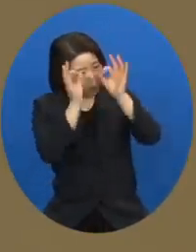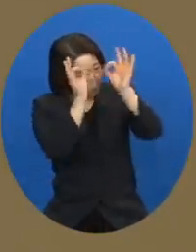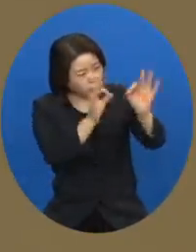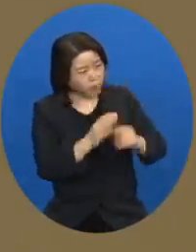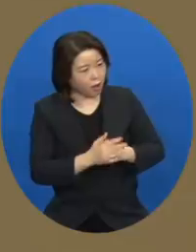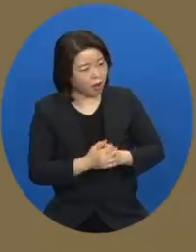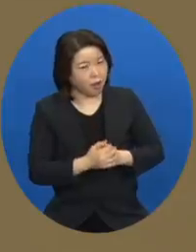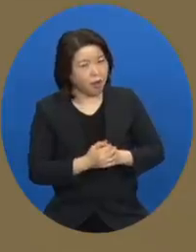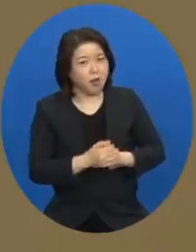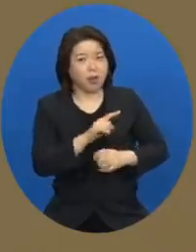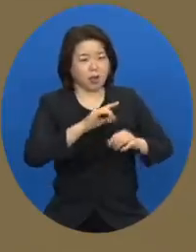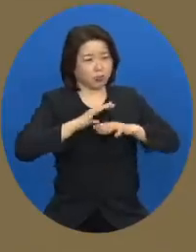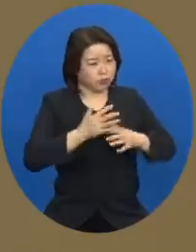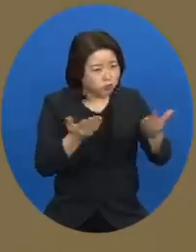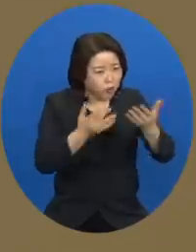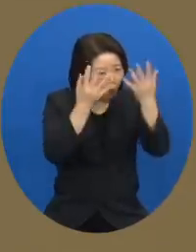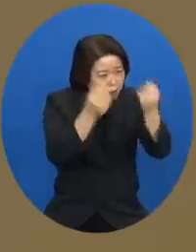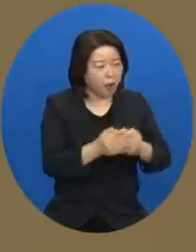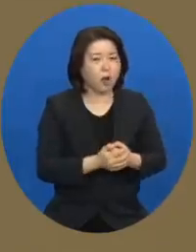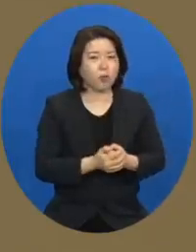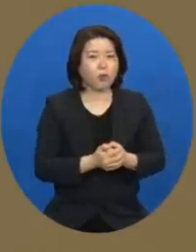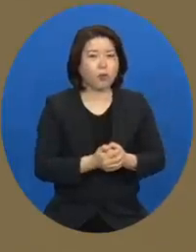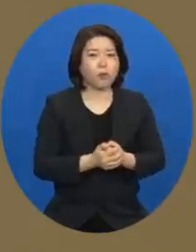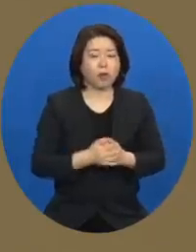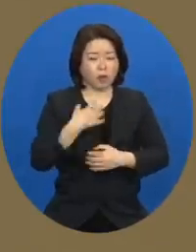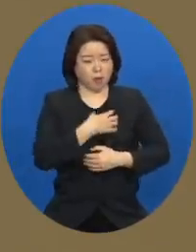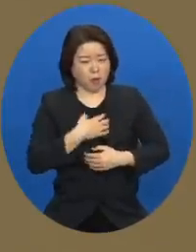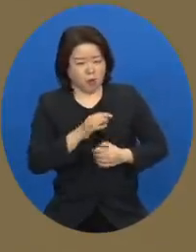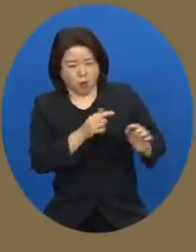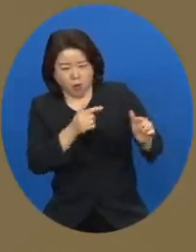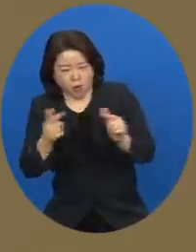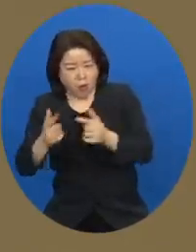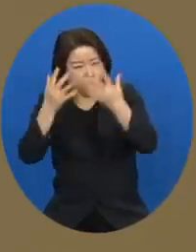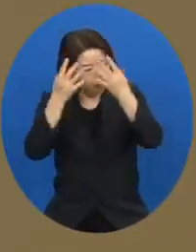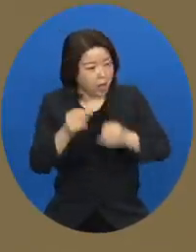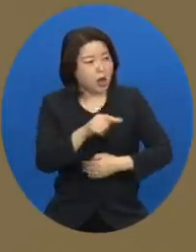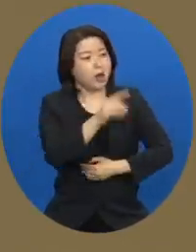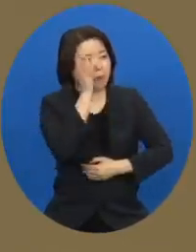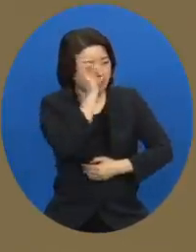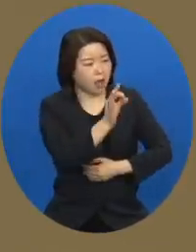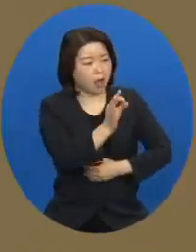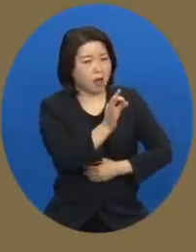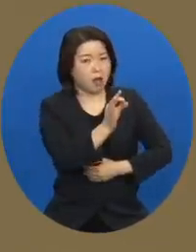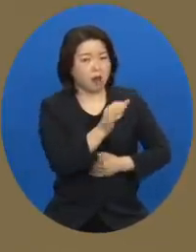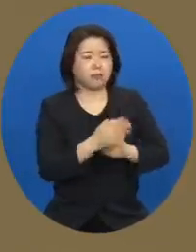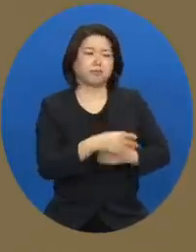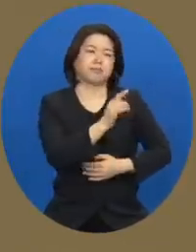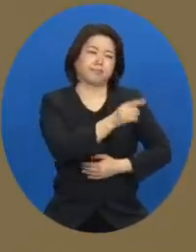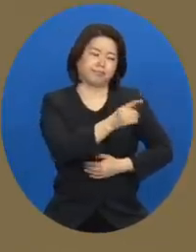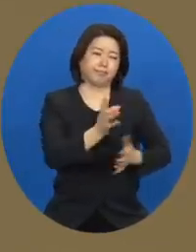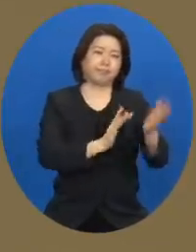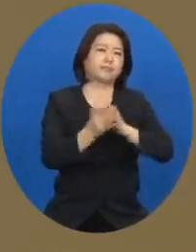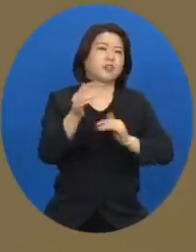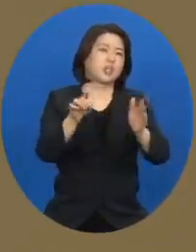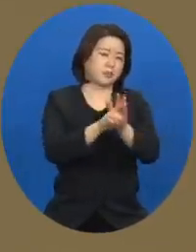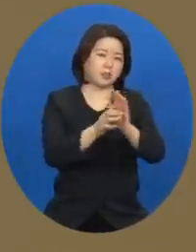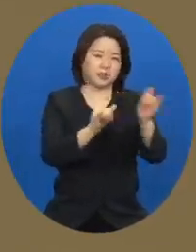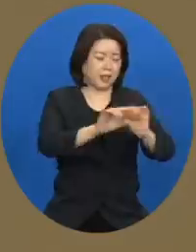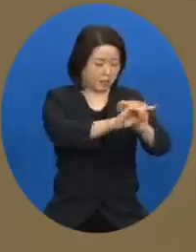보니까 두려워하는 것도 많고 염려 걱정도 많은 거 보니 너 예수 믿는 사람